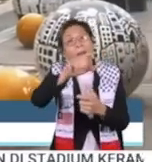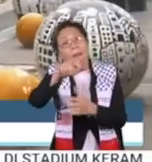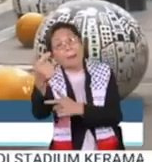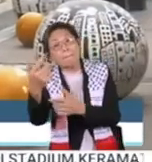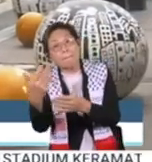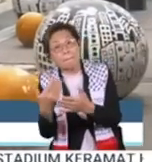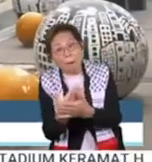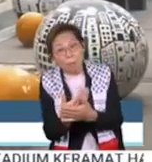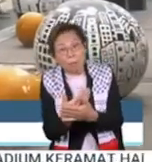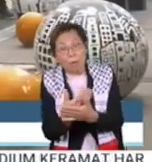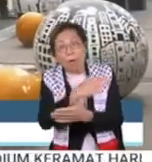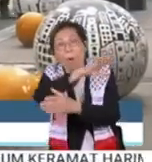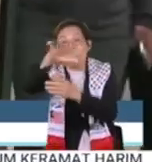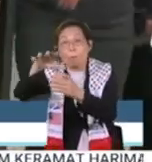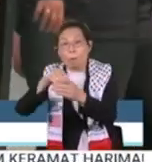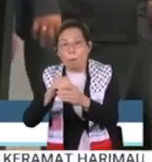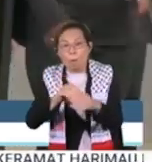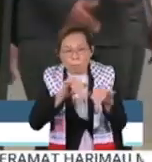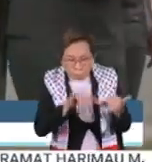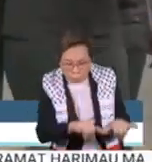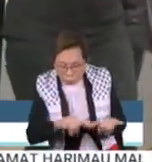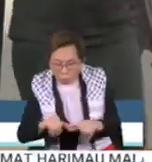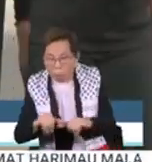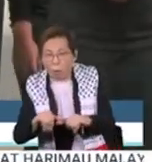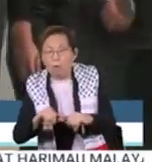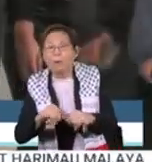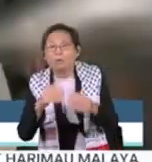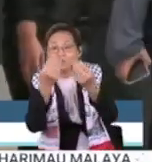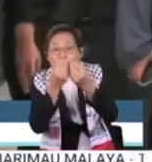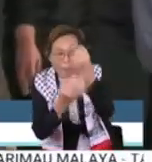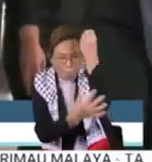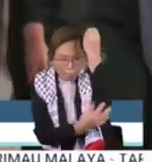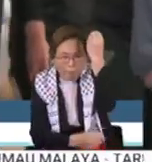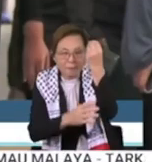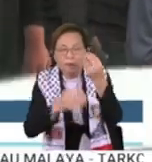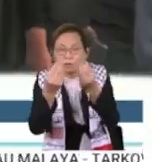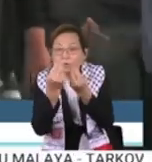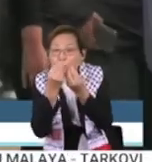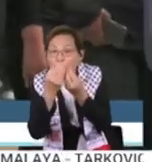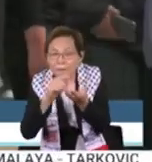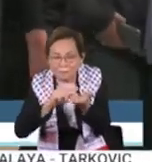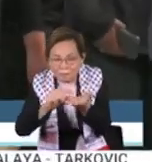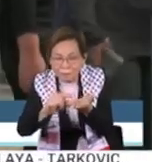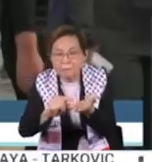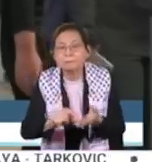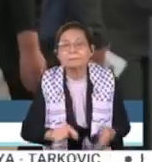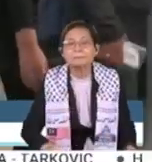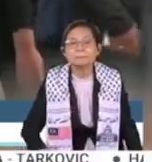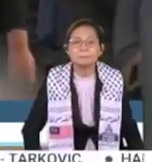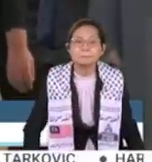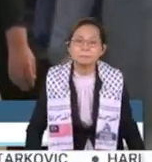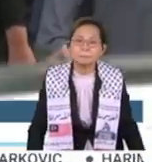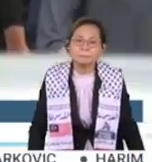komprehensif itu bagi mengenal pasti pengukur garis kemiskinan selain kadar pendapatan.